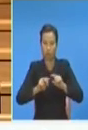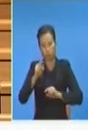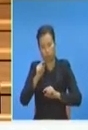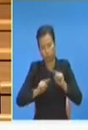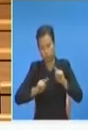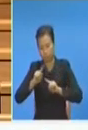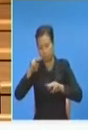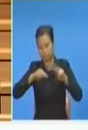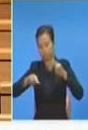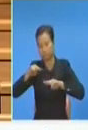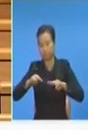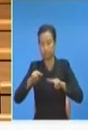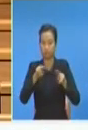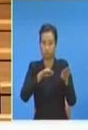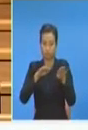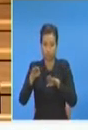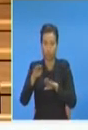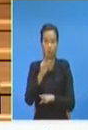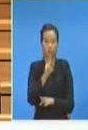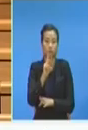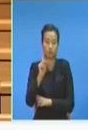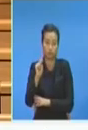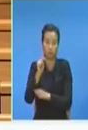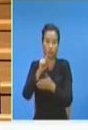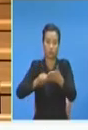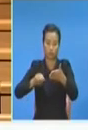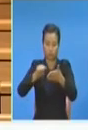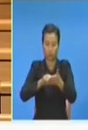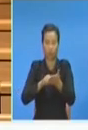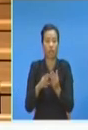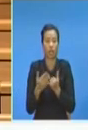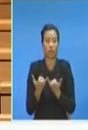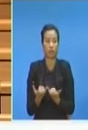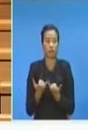กพันกันครับดังนั้นท่านจะต้องเกาะเกี่ยวตั้งแต่วันนี้ฮะไ